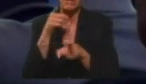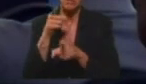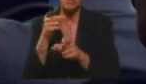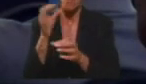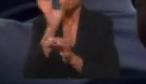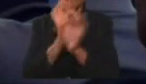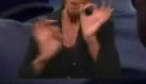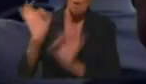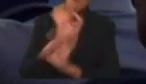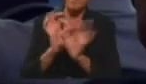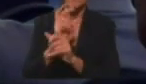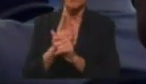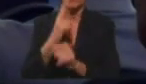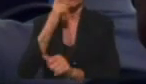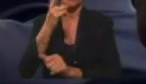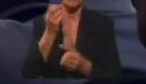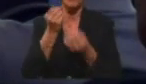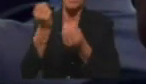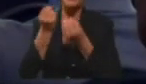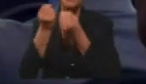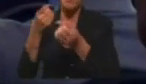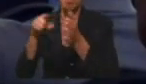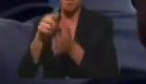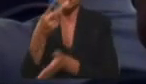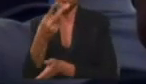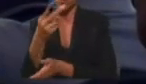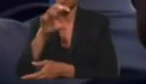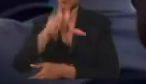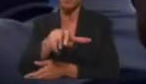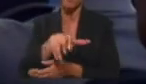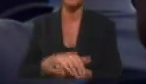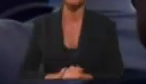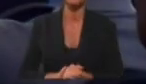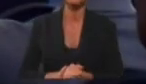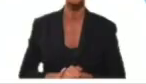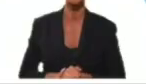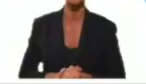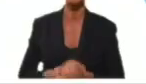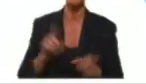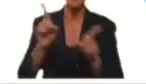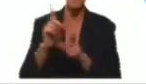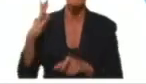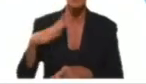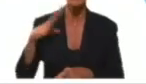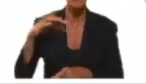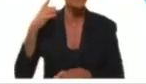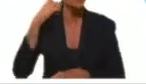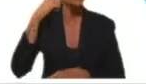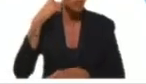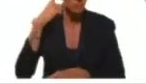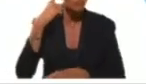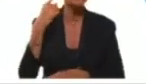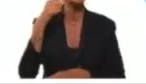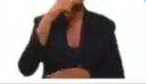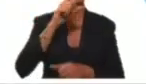znacząco się poprawiła ta dostępność transportu dla tych właśnie osób. Natomiast no tu warto wspomnieć, że to było dedykowane rozwiązanie, tak? Że to nie jest tak,